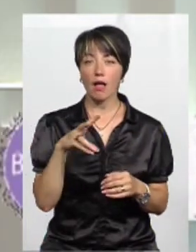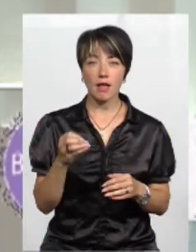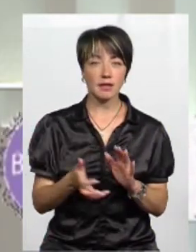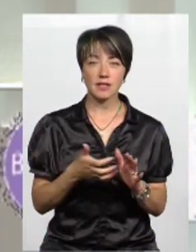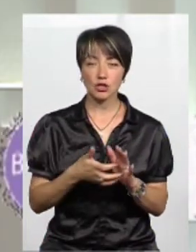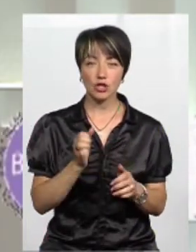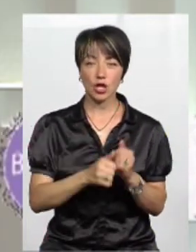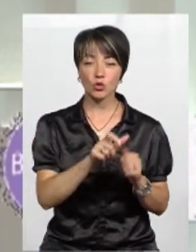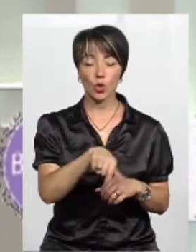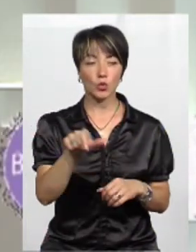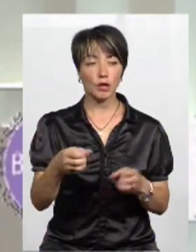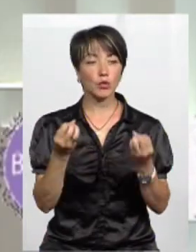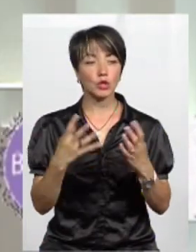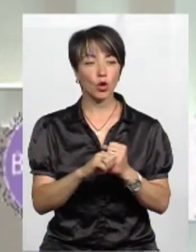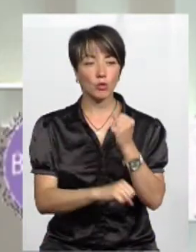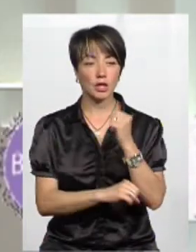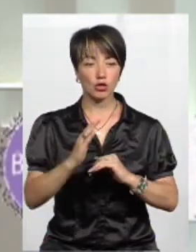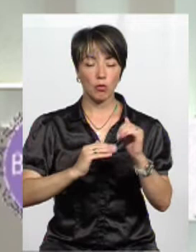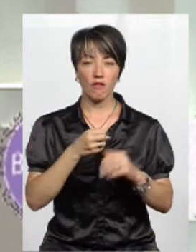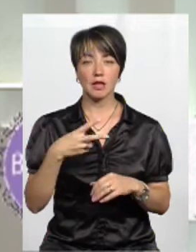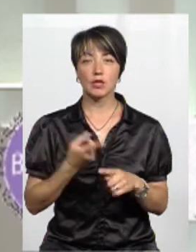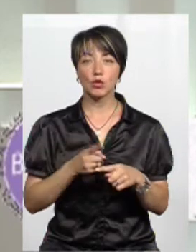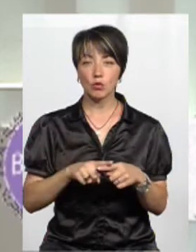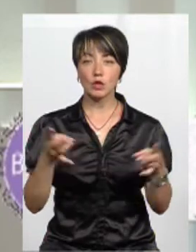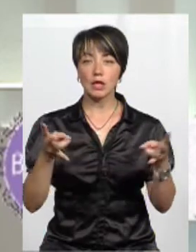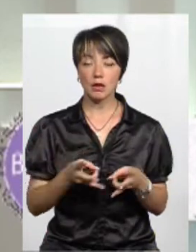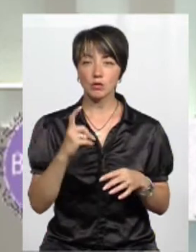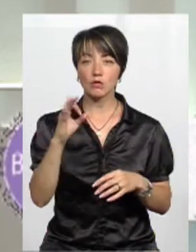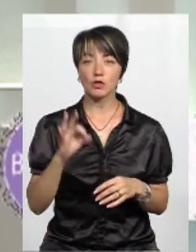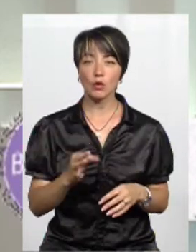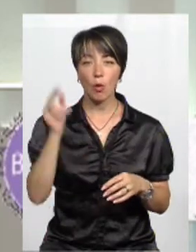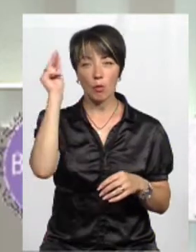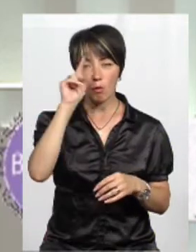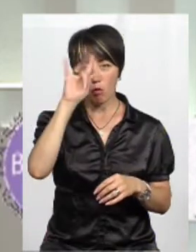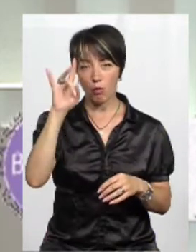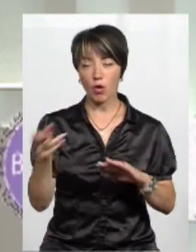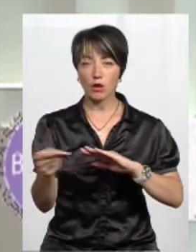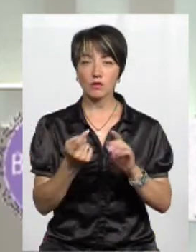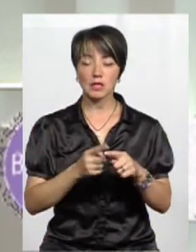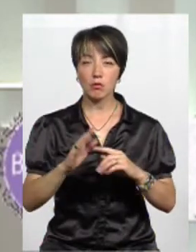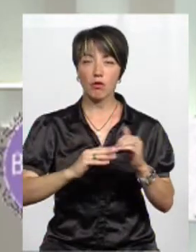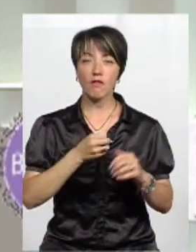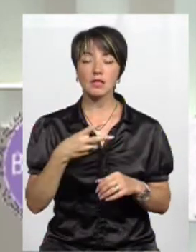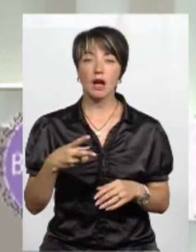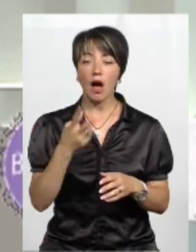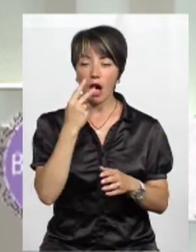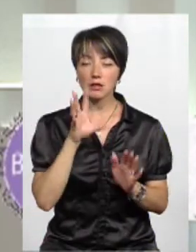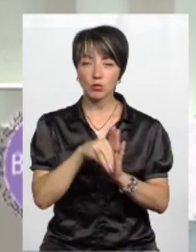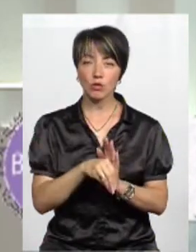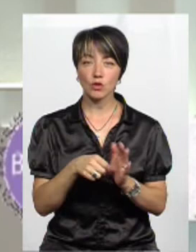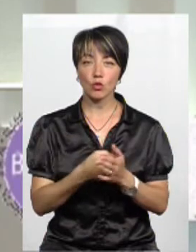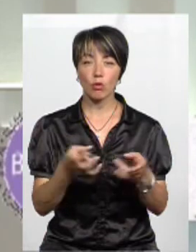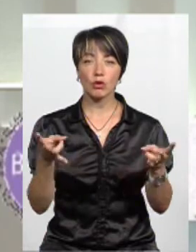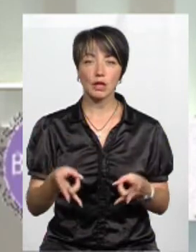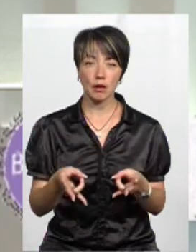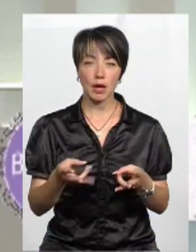не вистачає часто людей простих робітничих професій. Тому треба однозначно популяризувати ці професії, потрібно адаптовувати їх